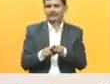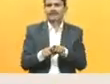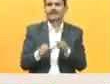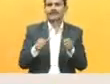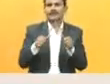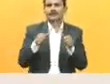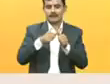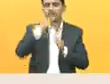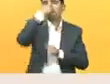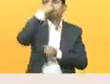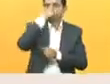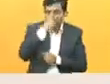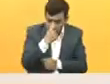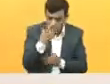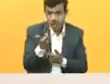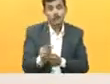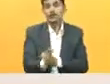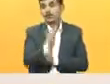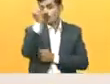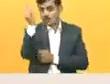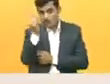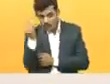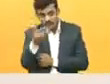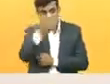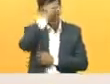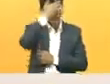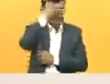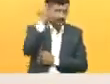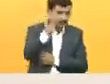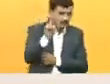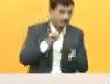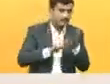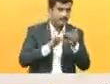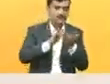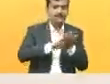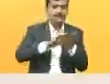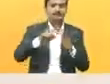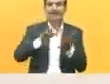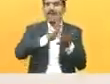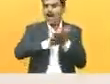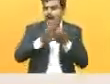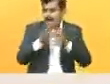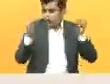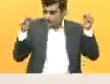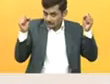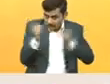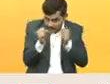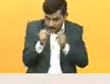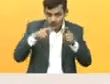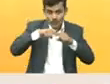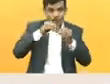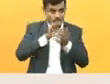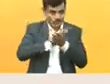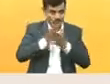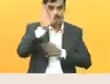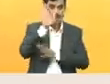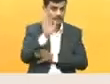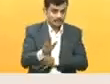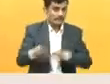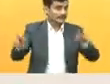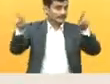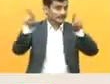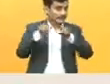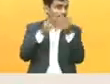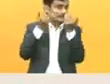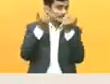प्रयागराज, उज्जैन, नासिक और हरिद्वार में कुंभ का आयोजन होता है, वैसे